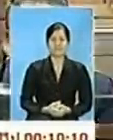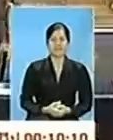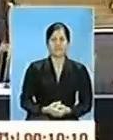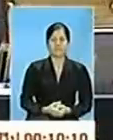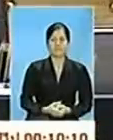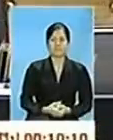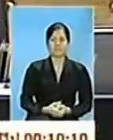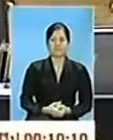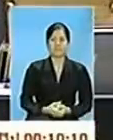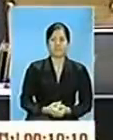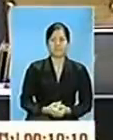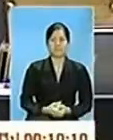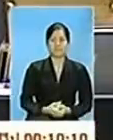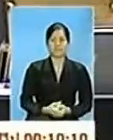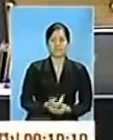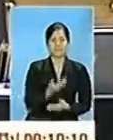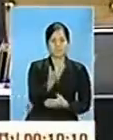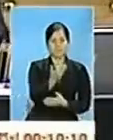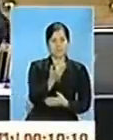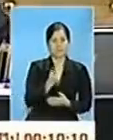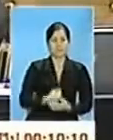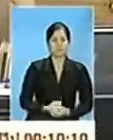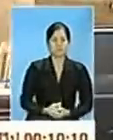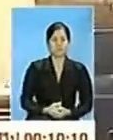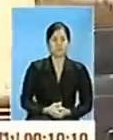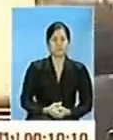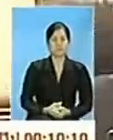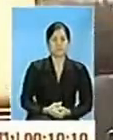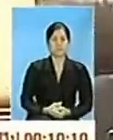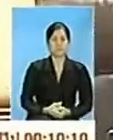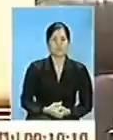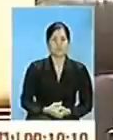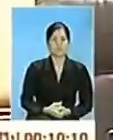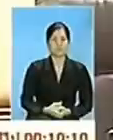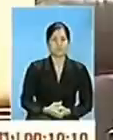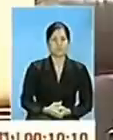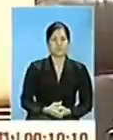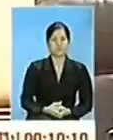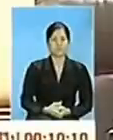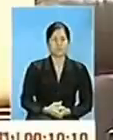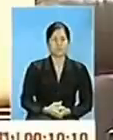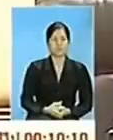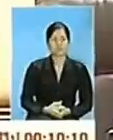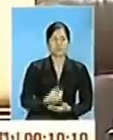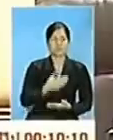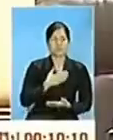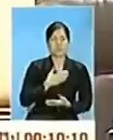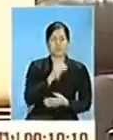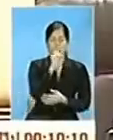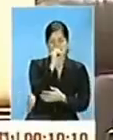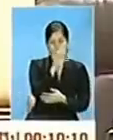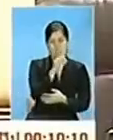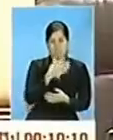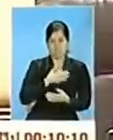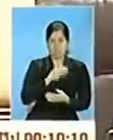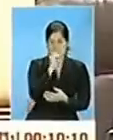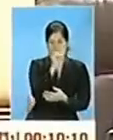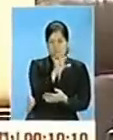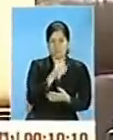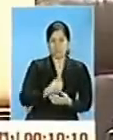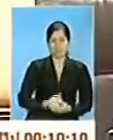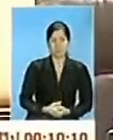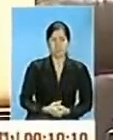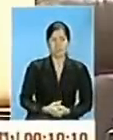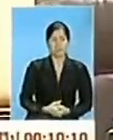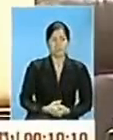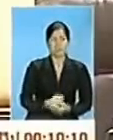เชิญท่านรองนายกเฉลิมครับ ท่านประธานครับผมขออนุญาตยืนยันอีกครั้งหนึ่ง